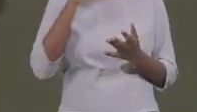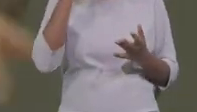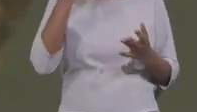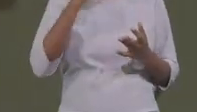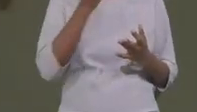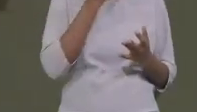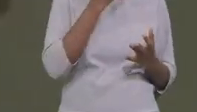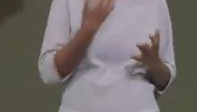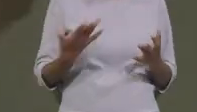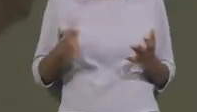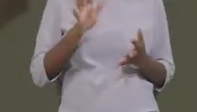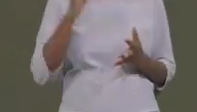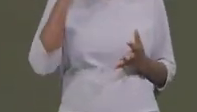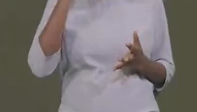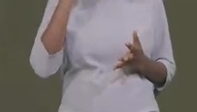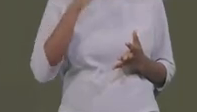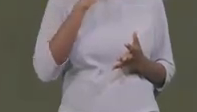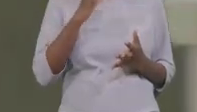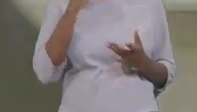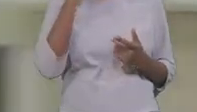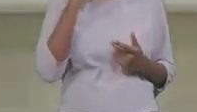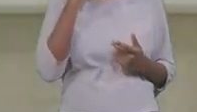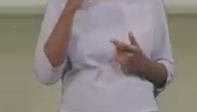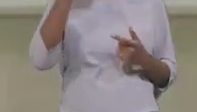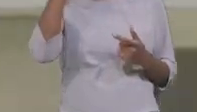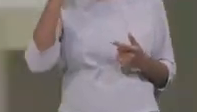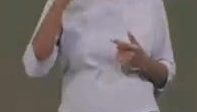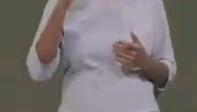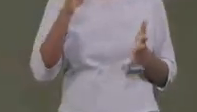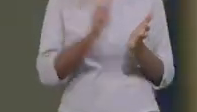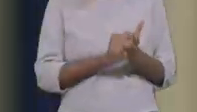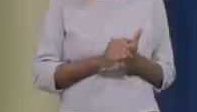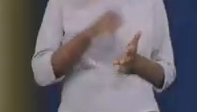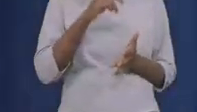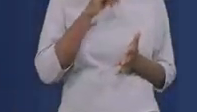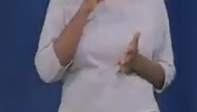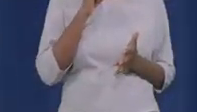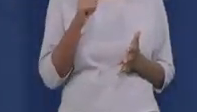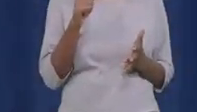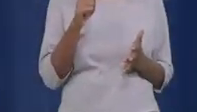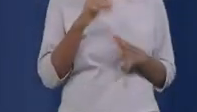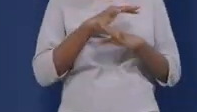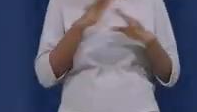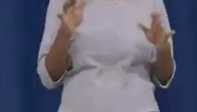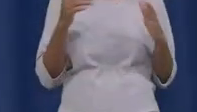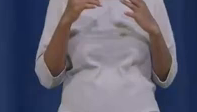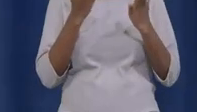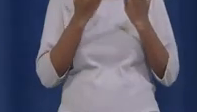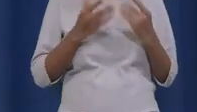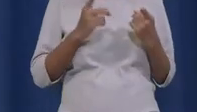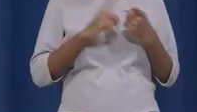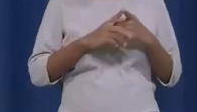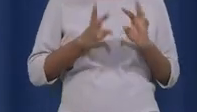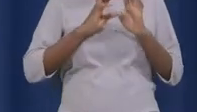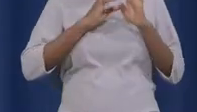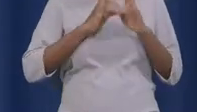que tu penses à la mauvaise chose. Ta pensée sera donc confuse.